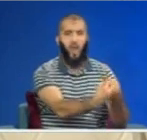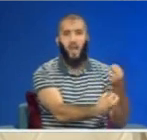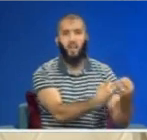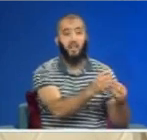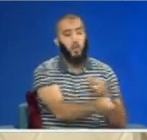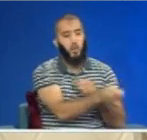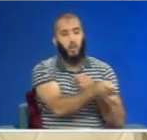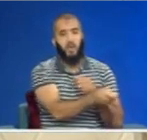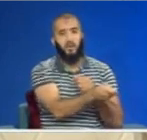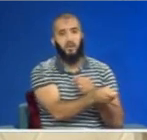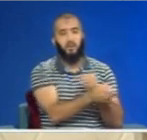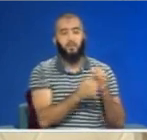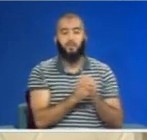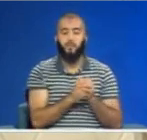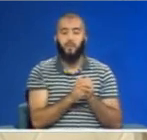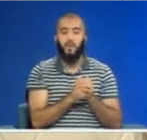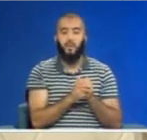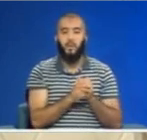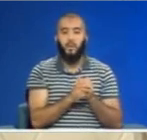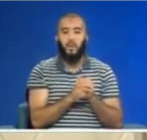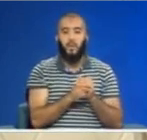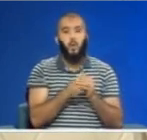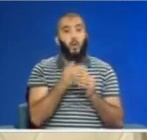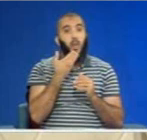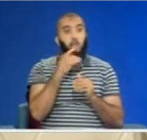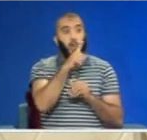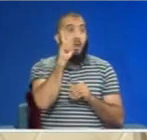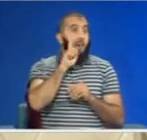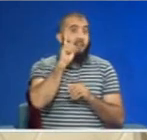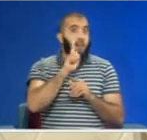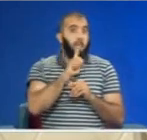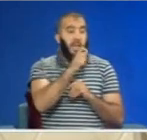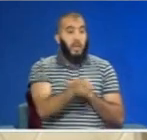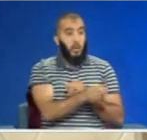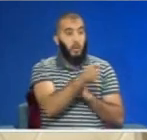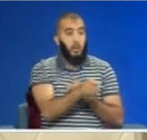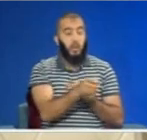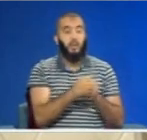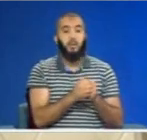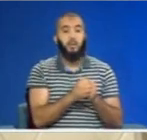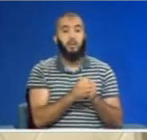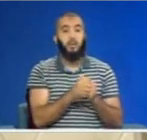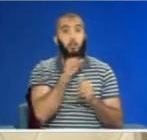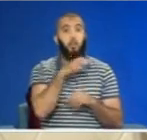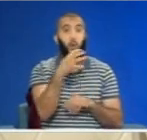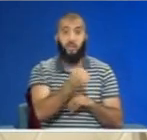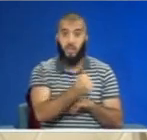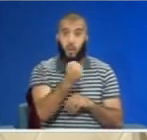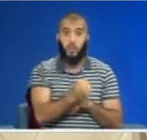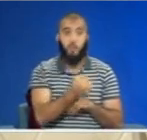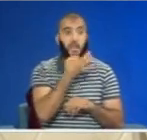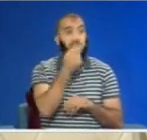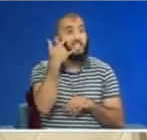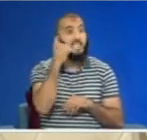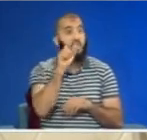وتنشئهم. واليتيم والمرأة الساهرة على يتامى جعلها النبي صلى الله عليه وسلم في مستوى المجاهد في سبيل